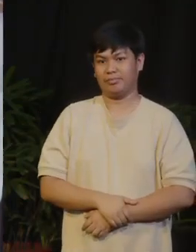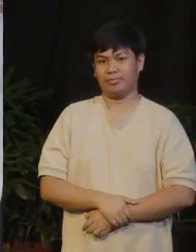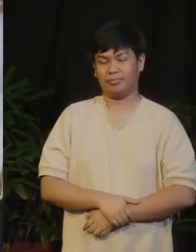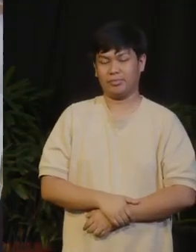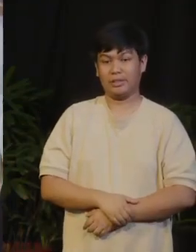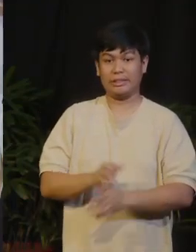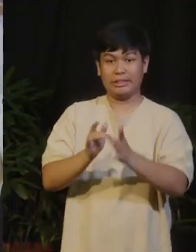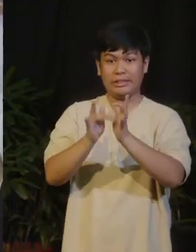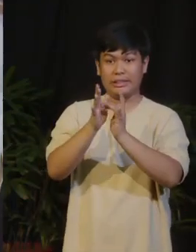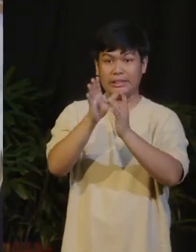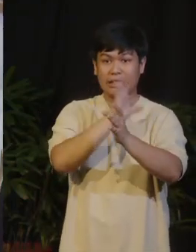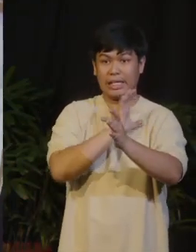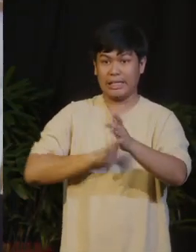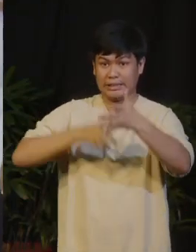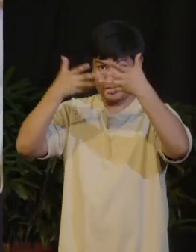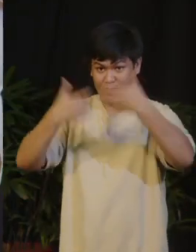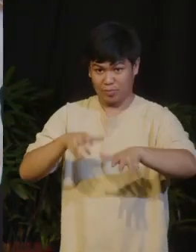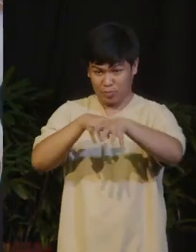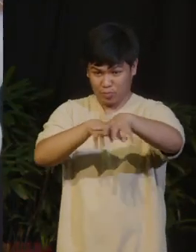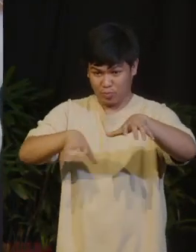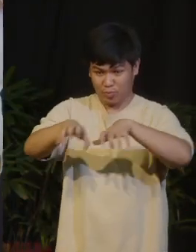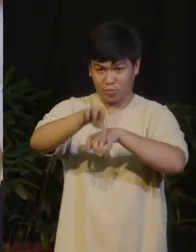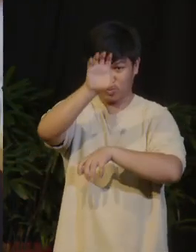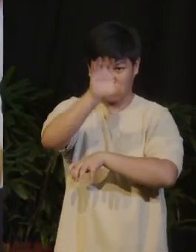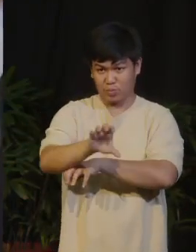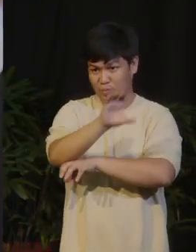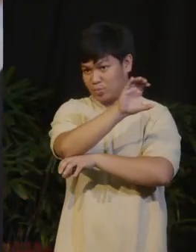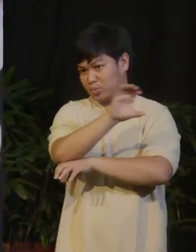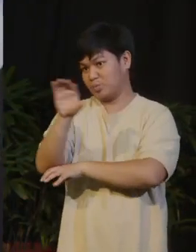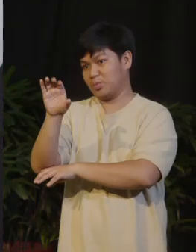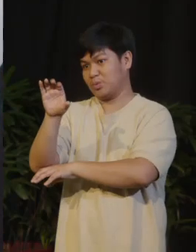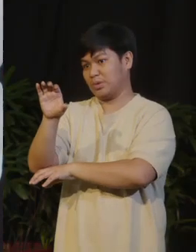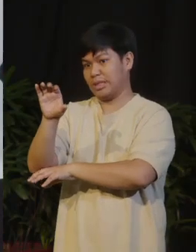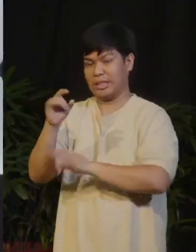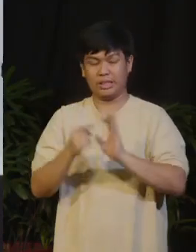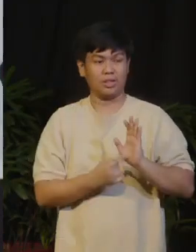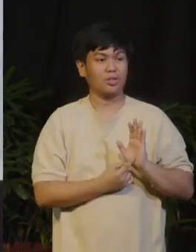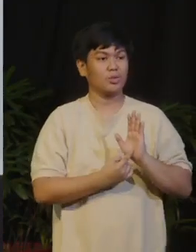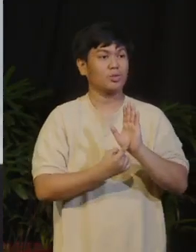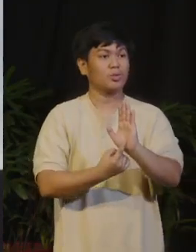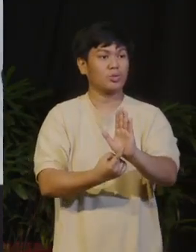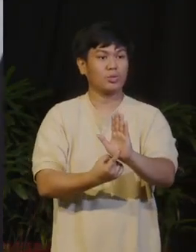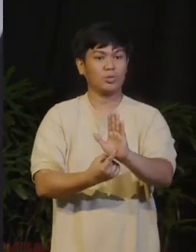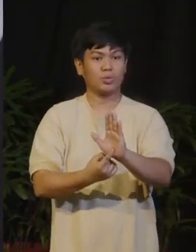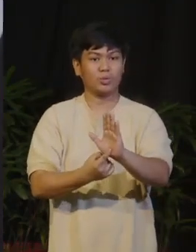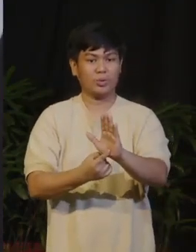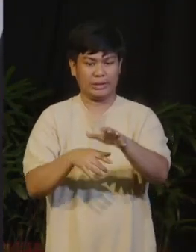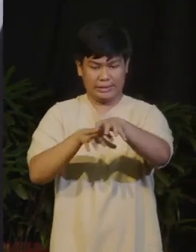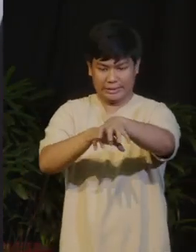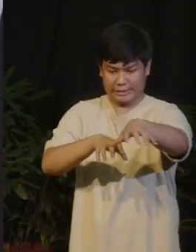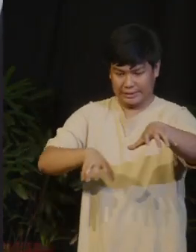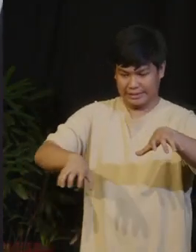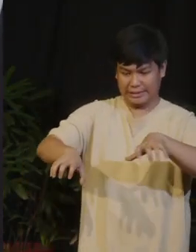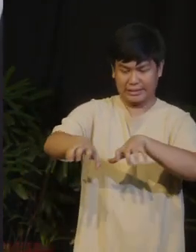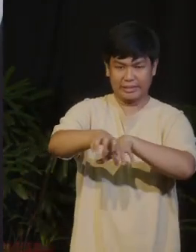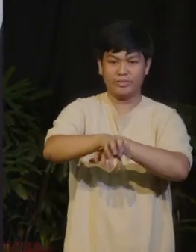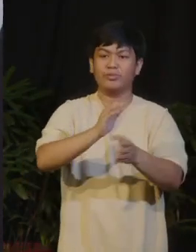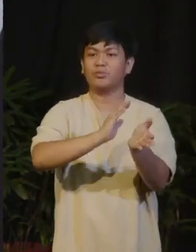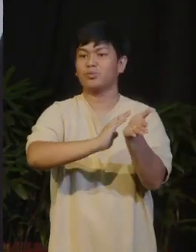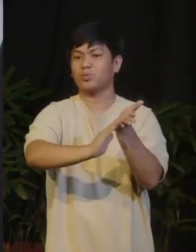sa krus. Yung pagpapatawad na yon, ang tawag natin doon, positional